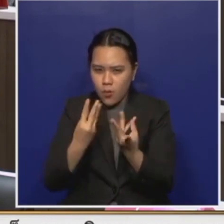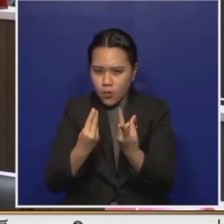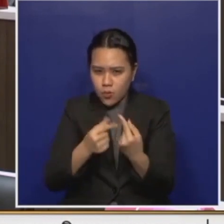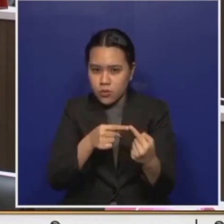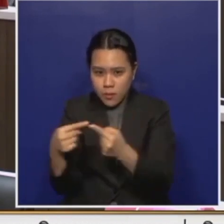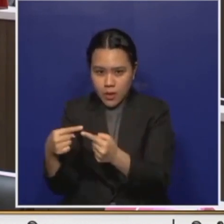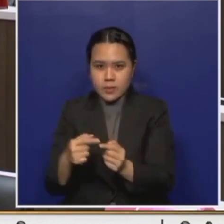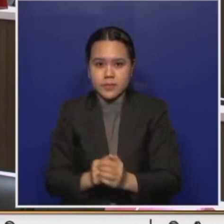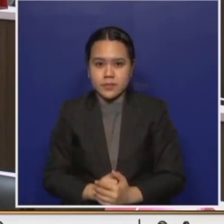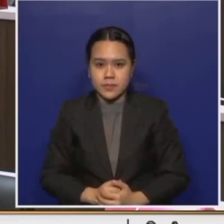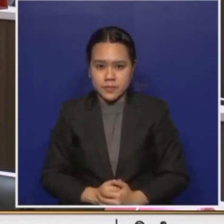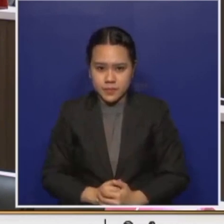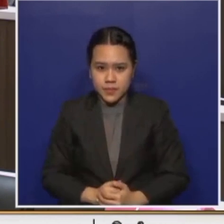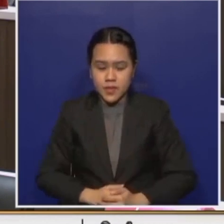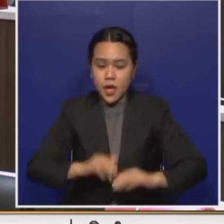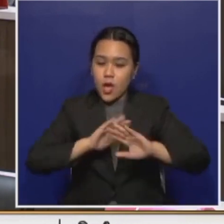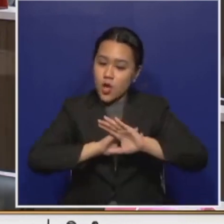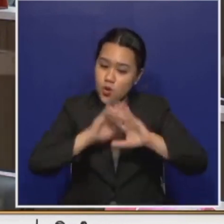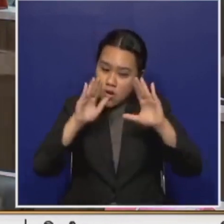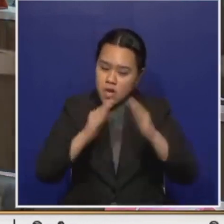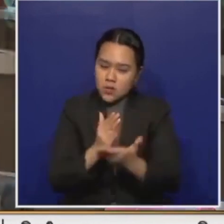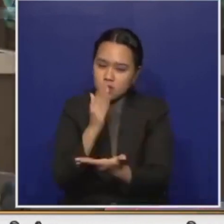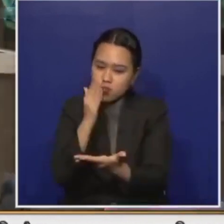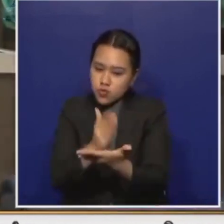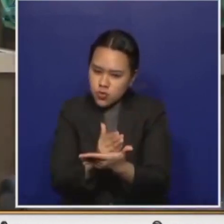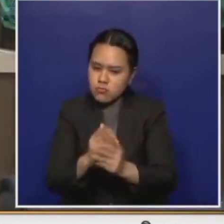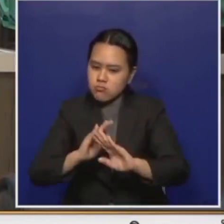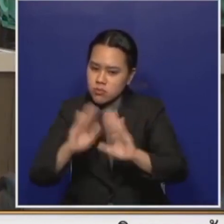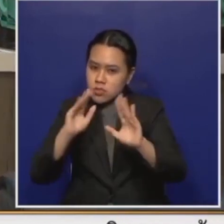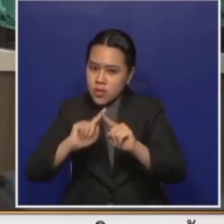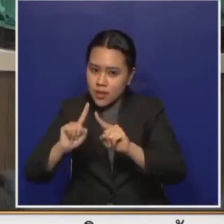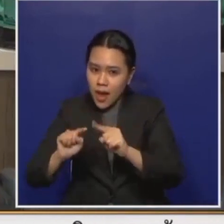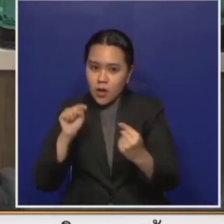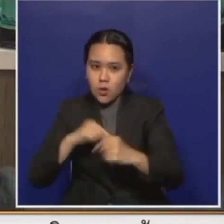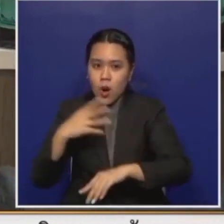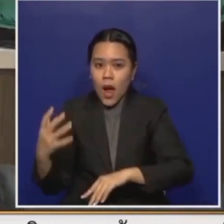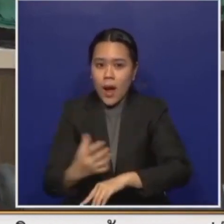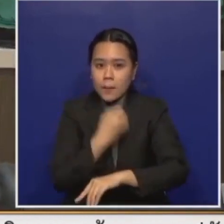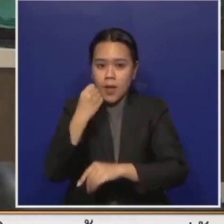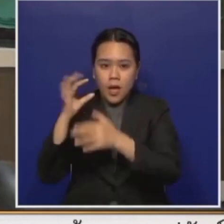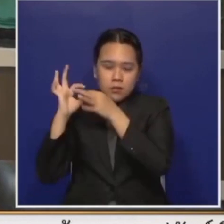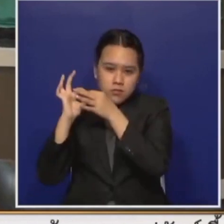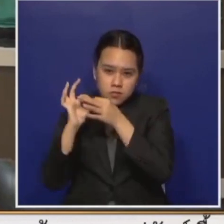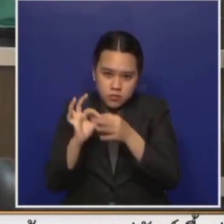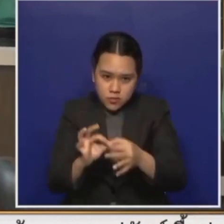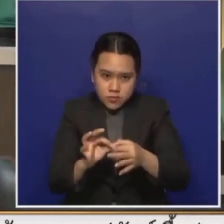ยกเลิกหละงับยับยัยกเว้เพื่อการสิบทอดอำนาจและการคลองอำนาจต่ไป